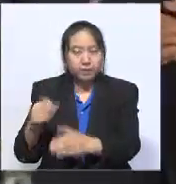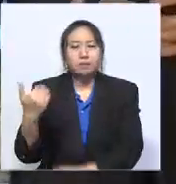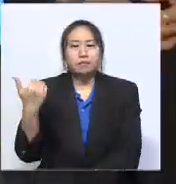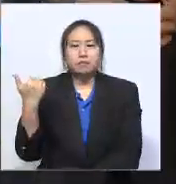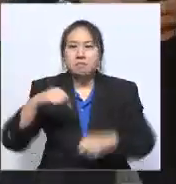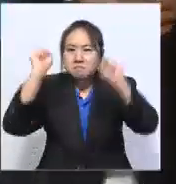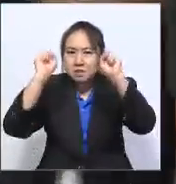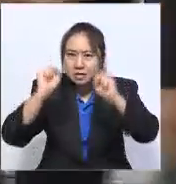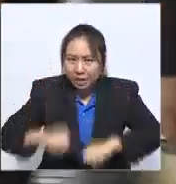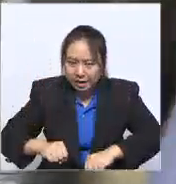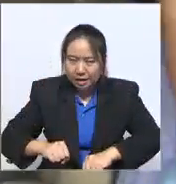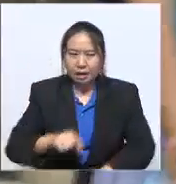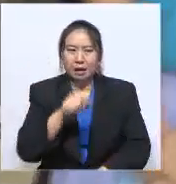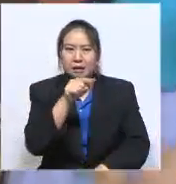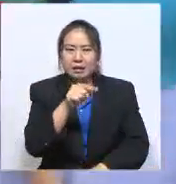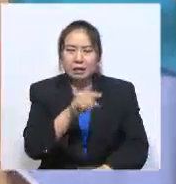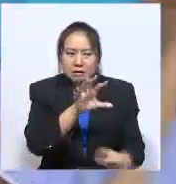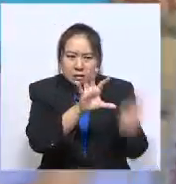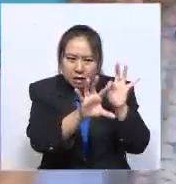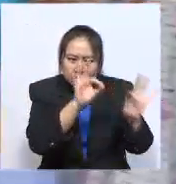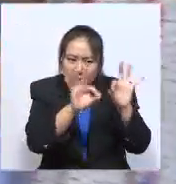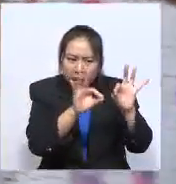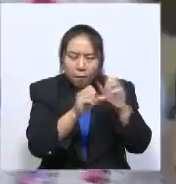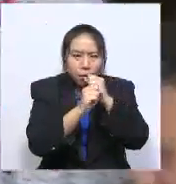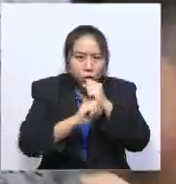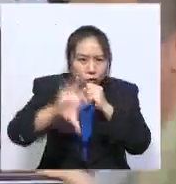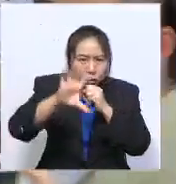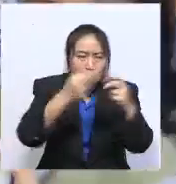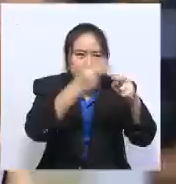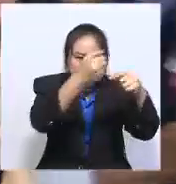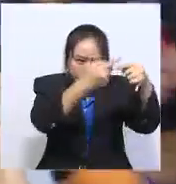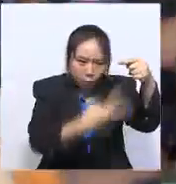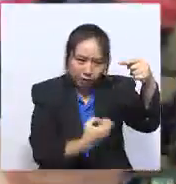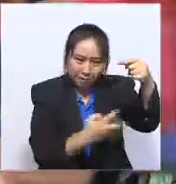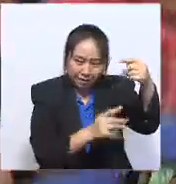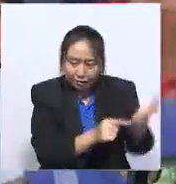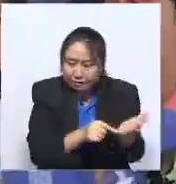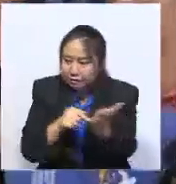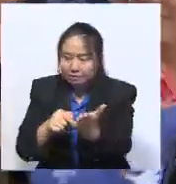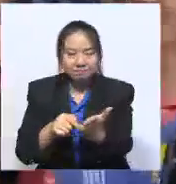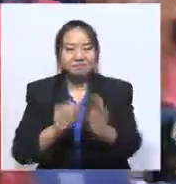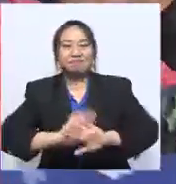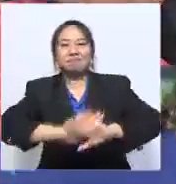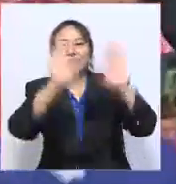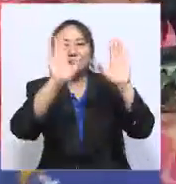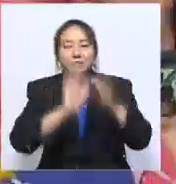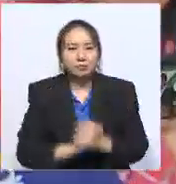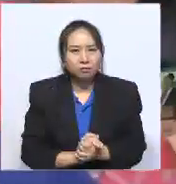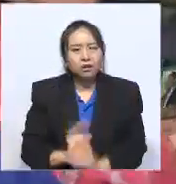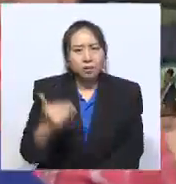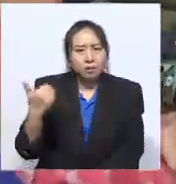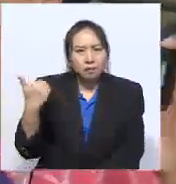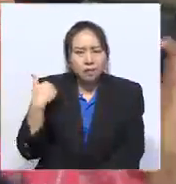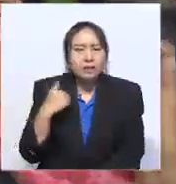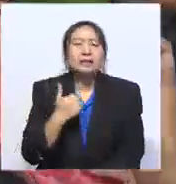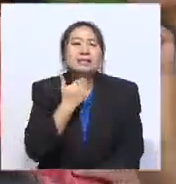มีมติโหวตคว่ำการสรรหากสทช.ทั้ง14คนนะครับซึ่งก็บังเอิญมีการไปเผยแพร่คลิปเสียงจาก